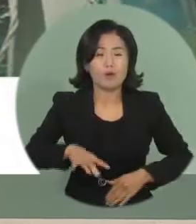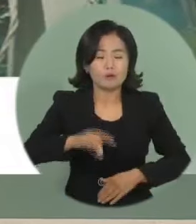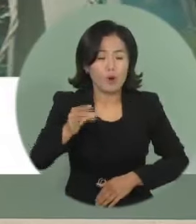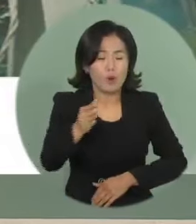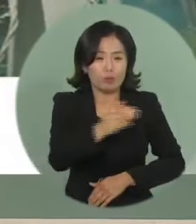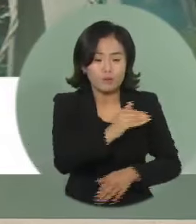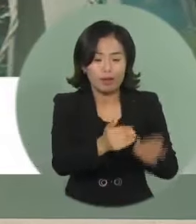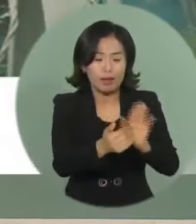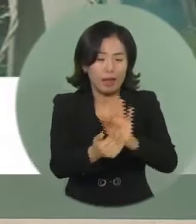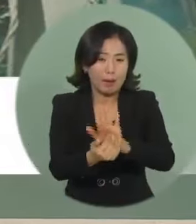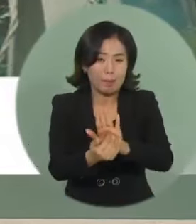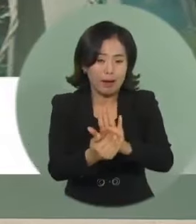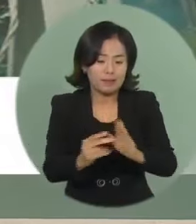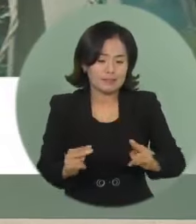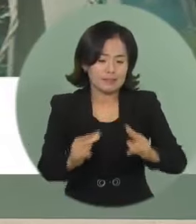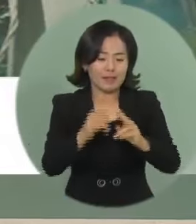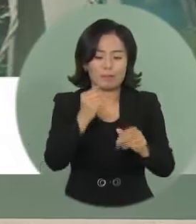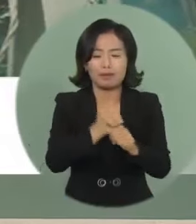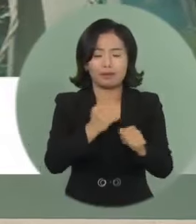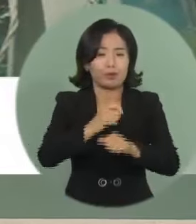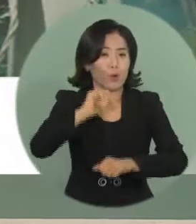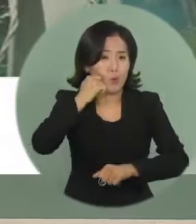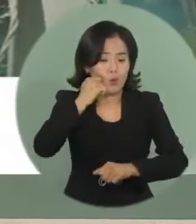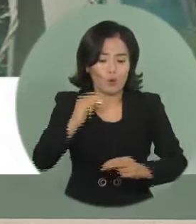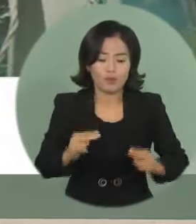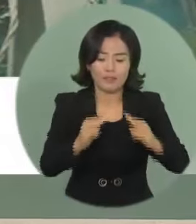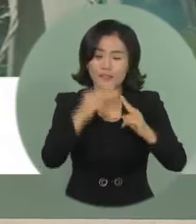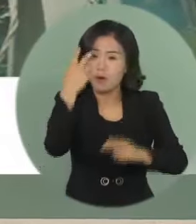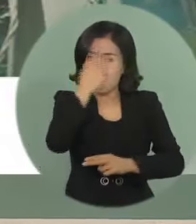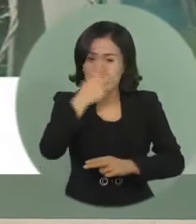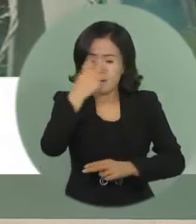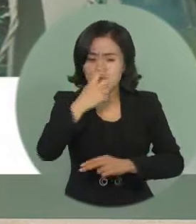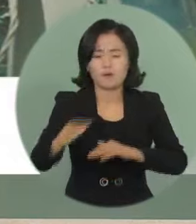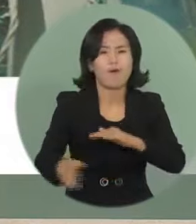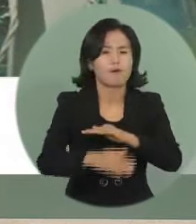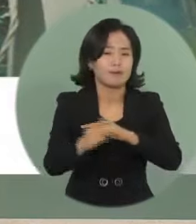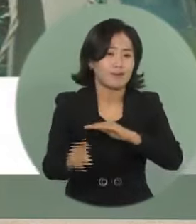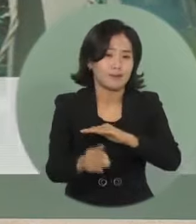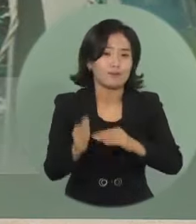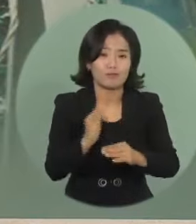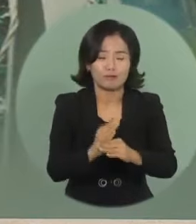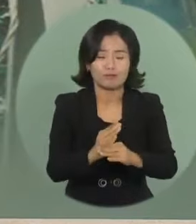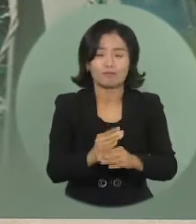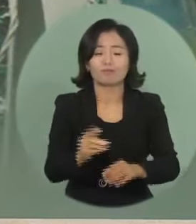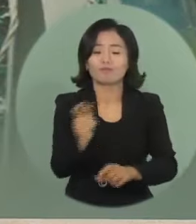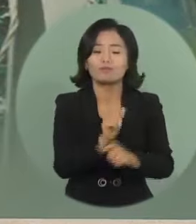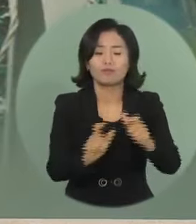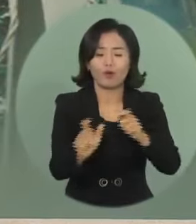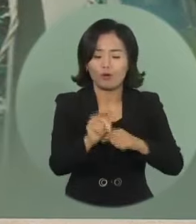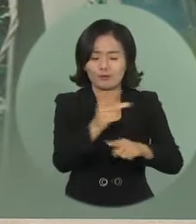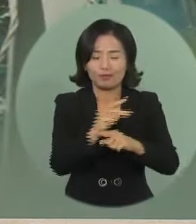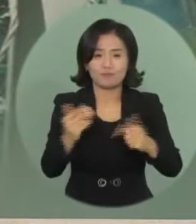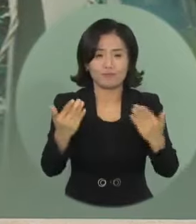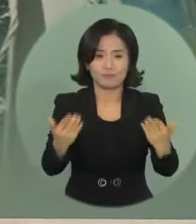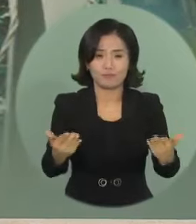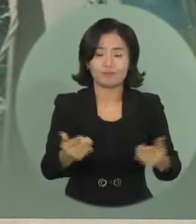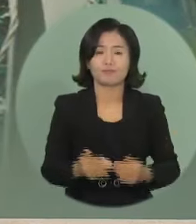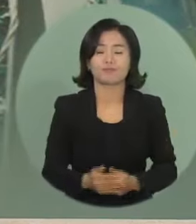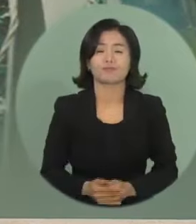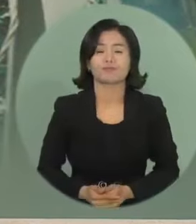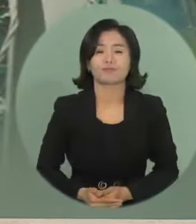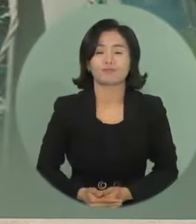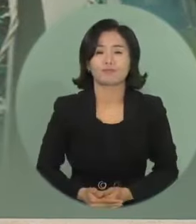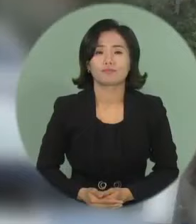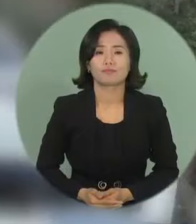높은 시설을 만드는 것도 어려운데다 시설 관리도 제대로 되고 있지 않습니다 한걸음 더 김초롱 기자의 보도입니다